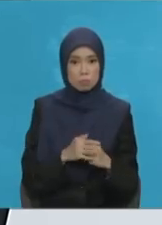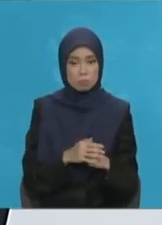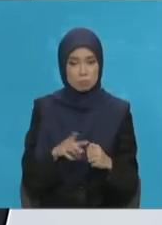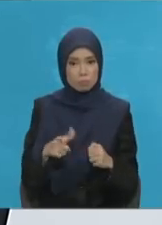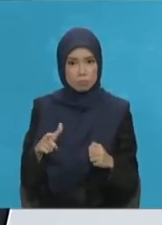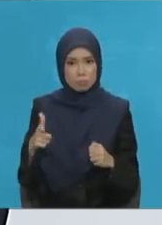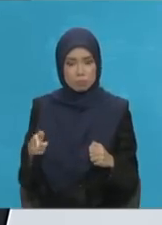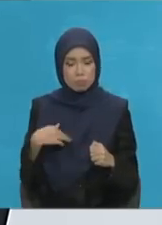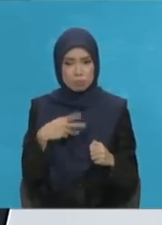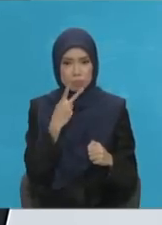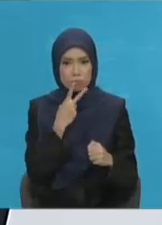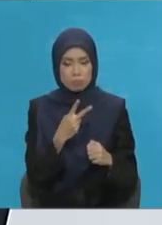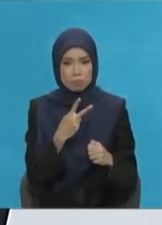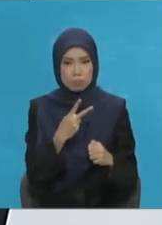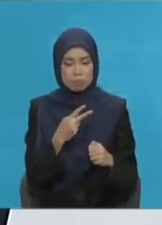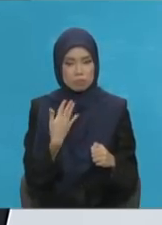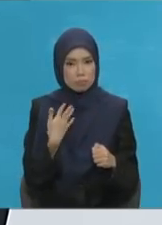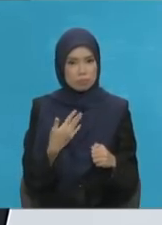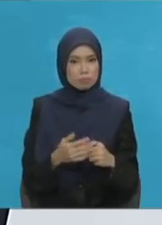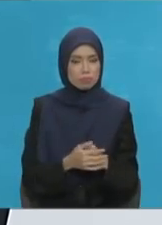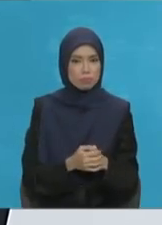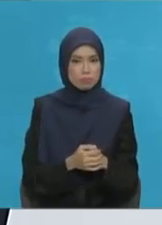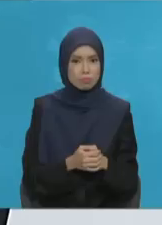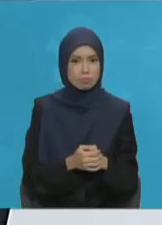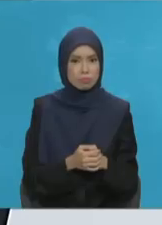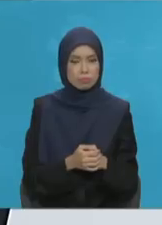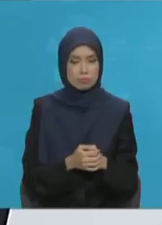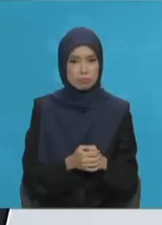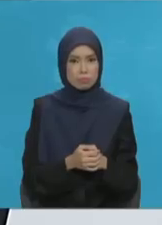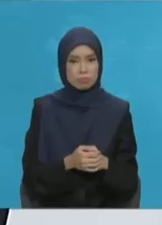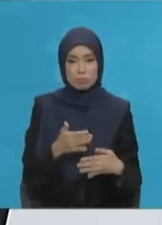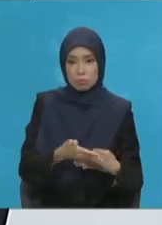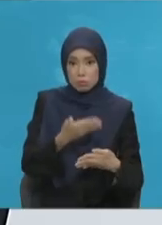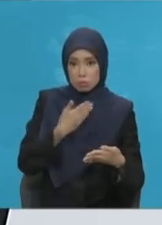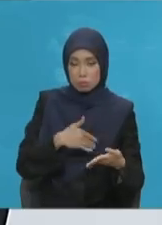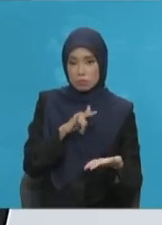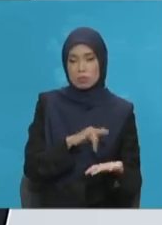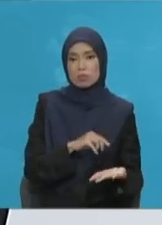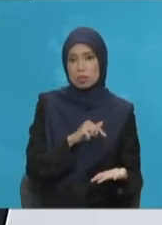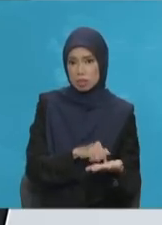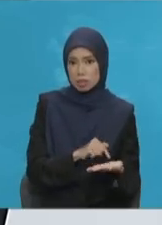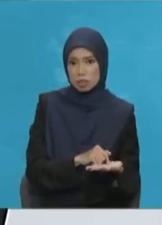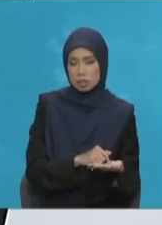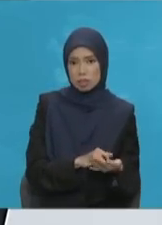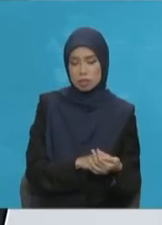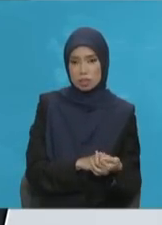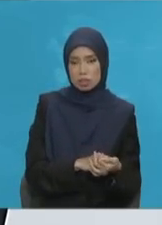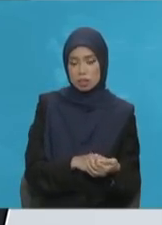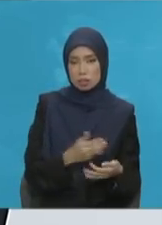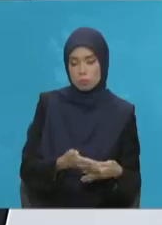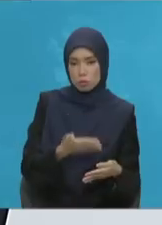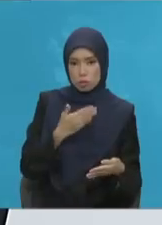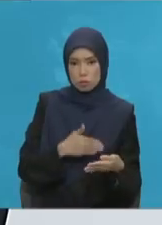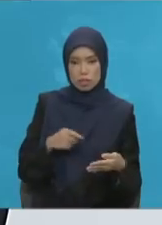ini pengurusan Executive mempunyai kuasa untuk menukar